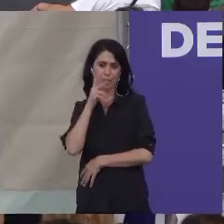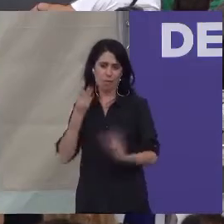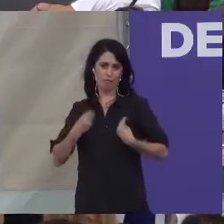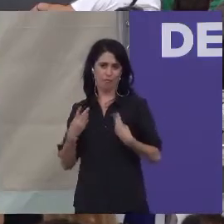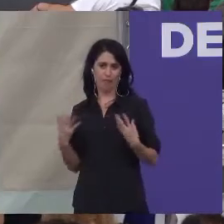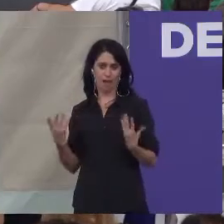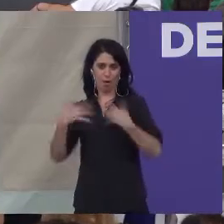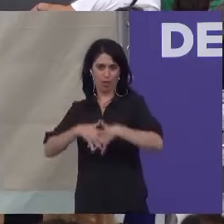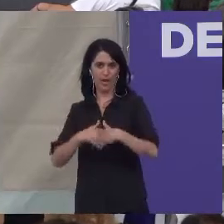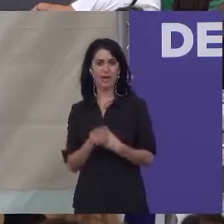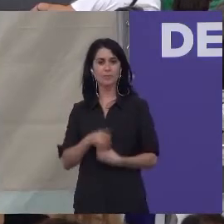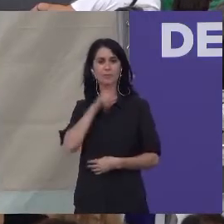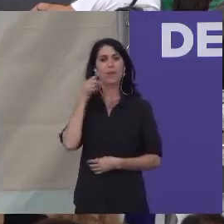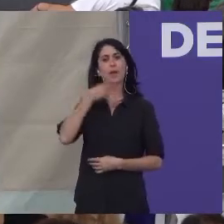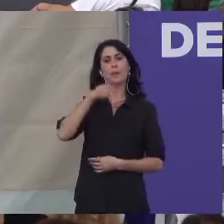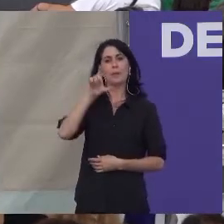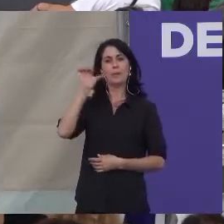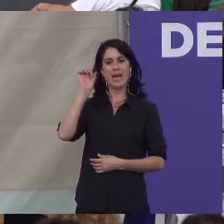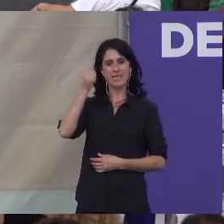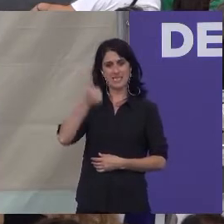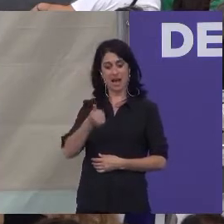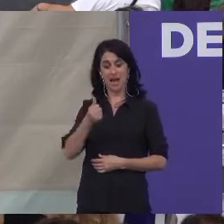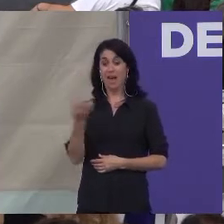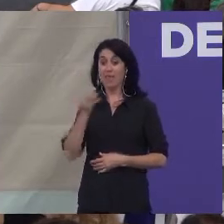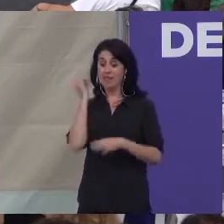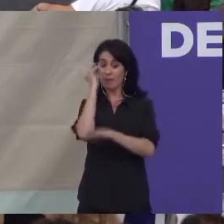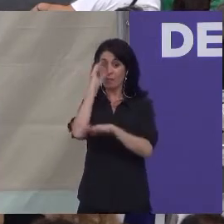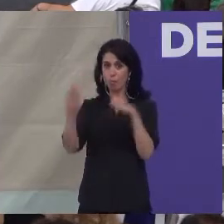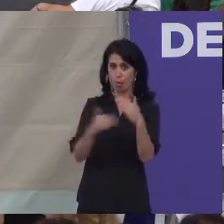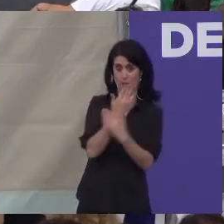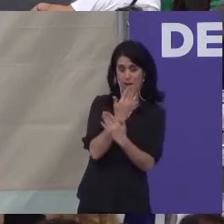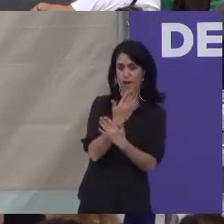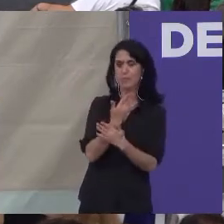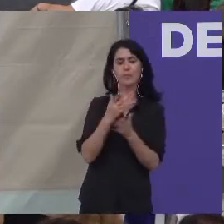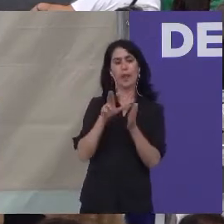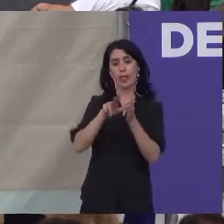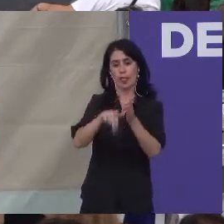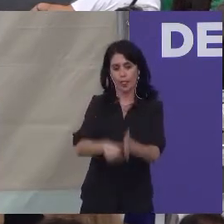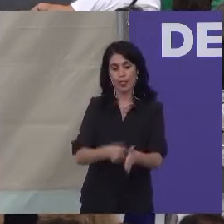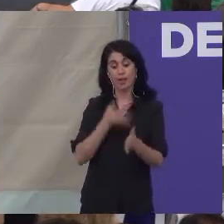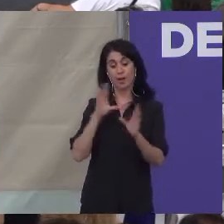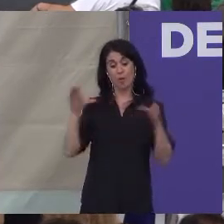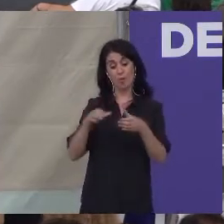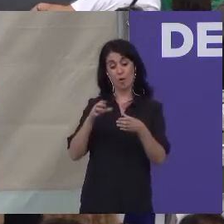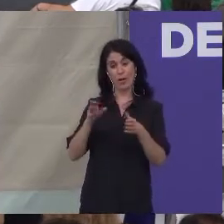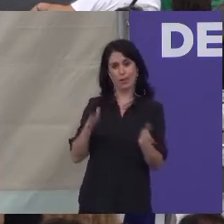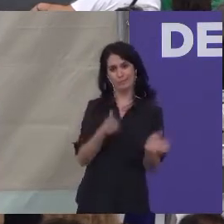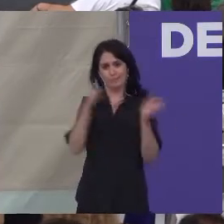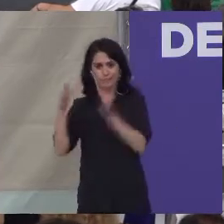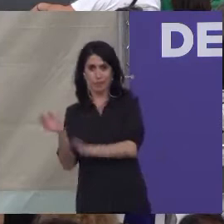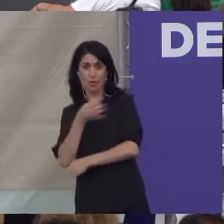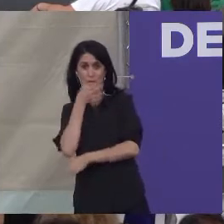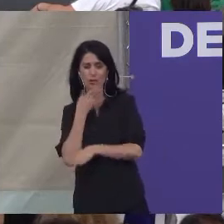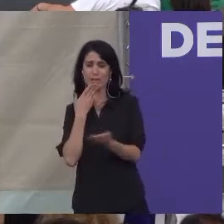es diu Luis Blesa, tenia que intervindre per el matí, però com ha hagut retras i hem manejat aquest bloc a la vesprada, volem